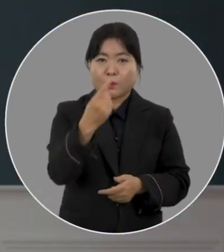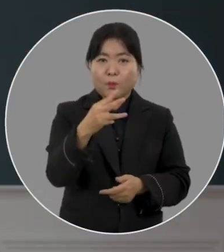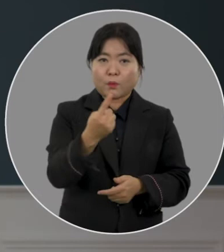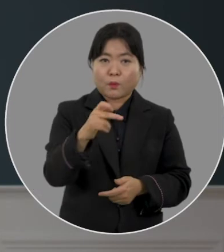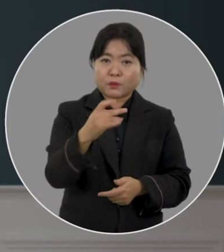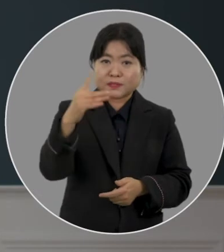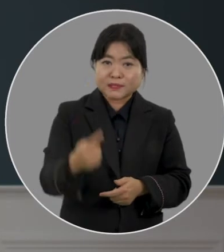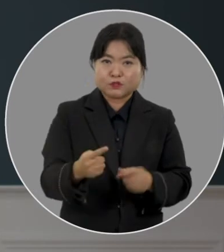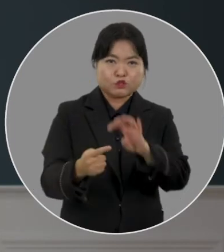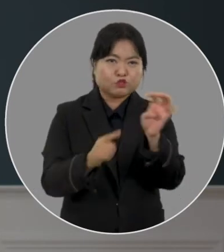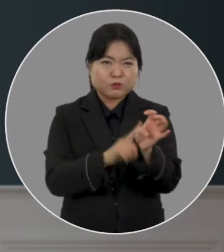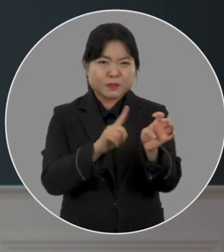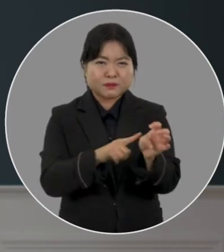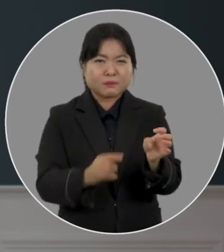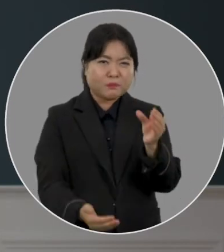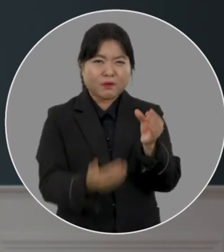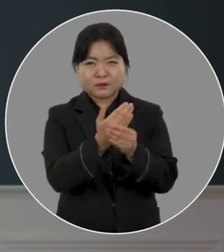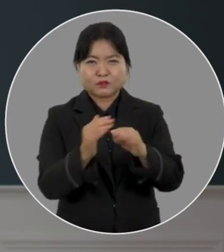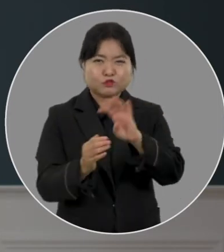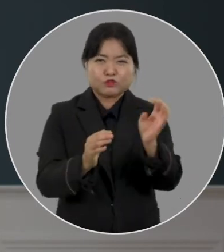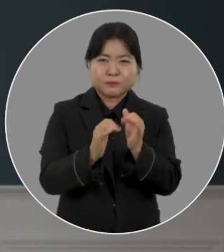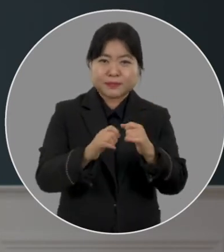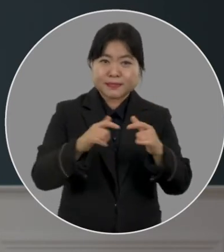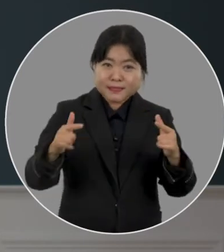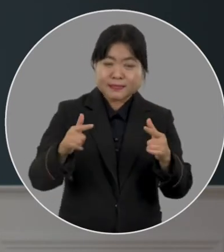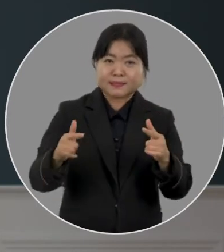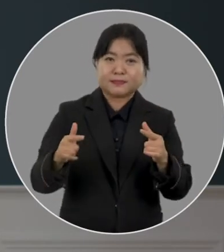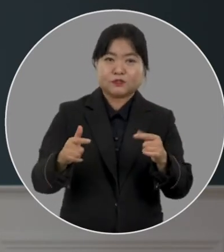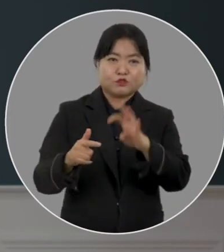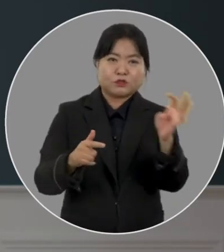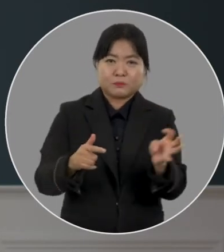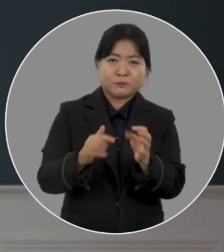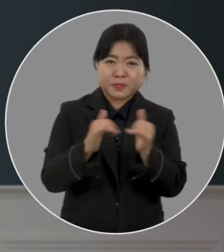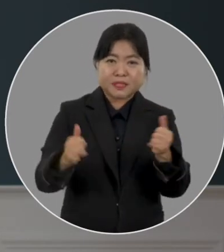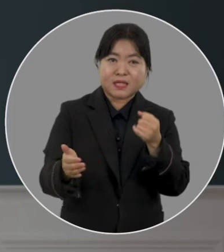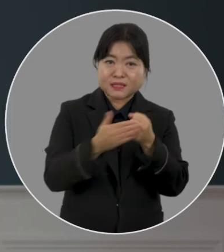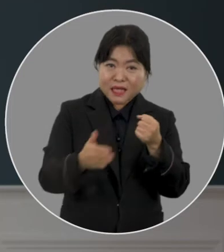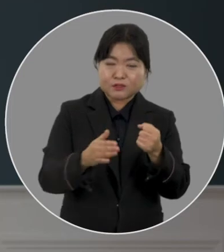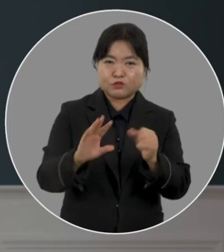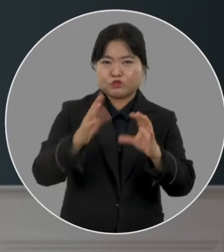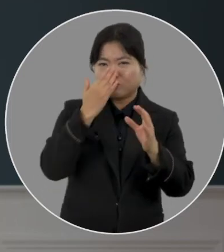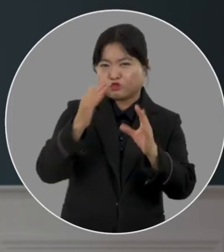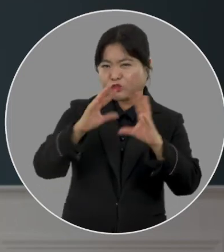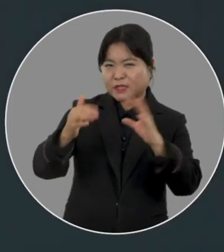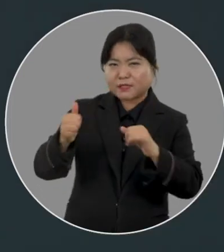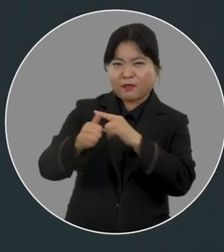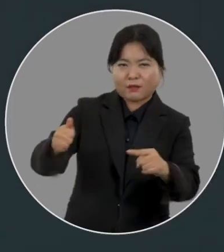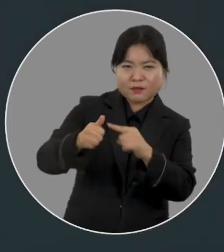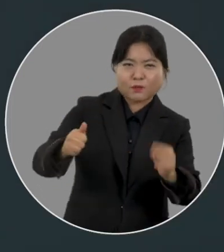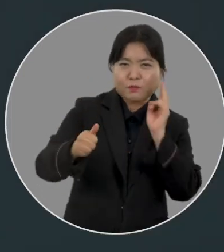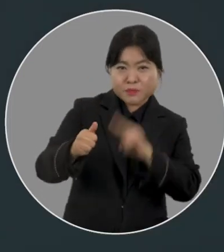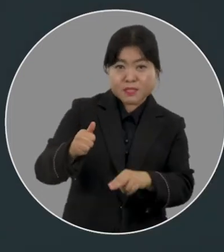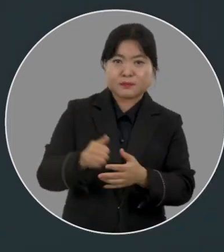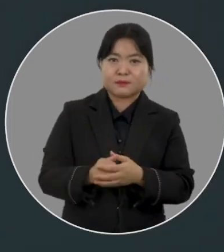홀로코스트는 유럽에서 벌어진 유럽인들에 의한 유대인들의 대학살이고 비극입니다.